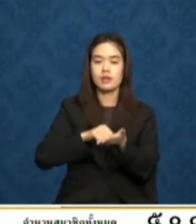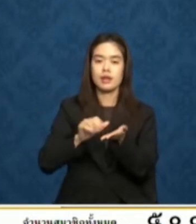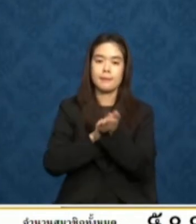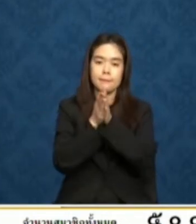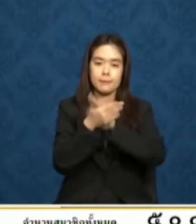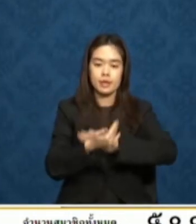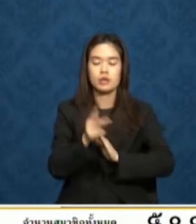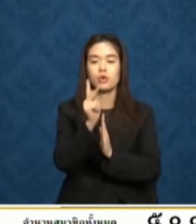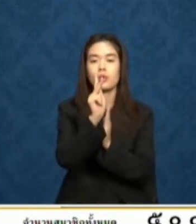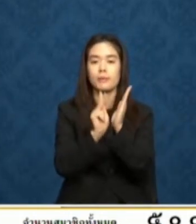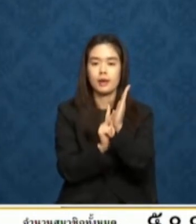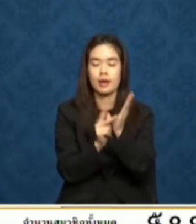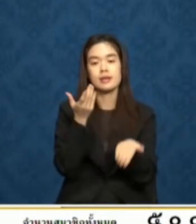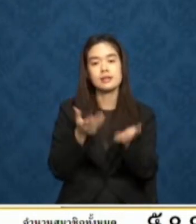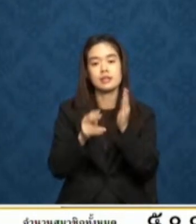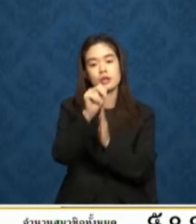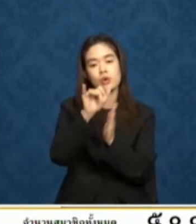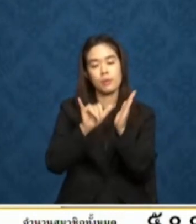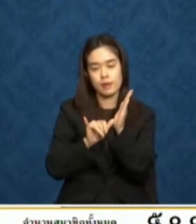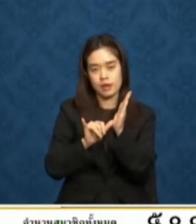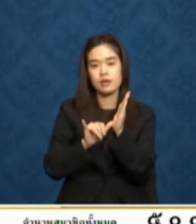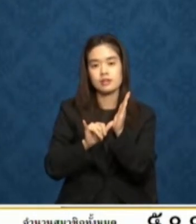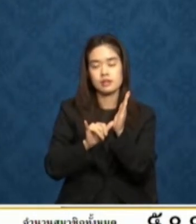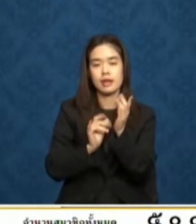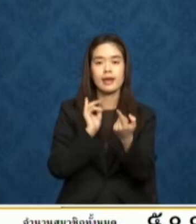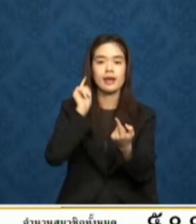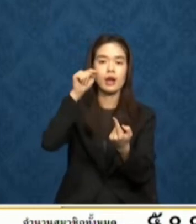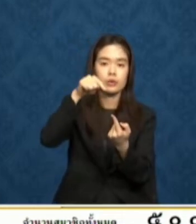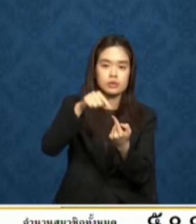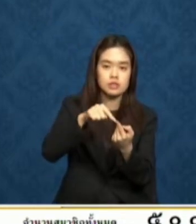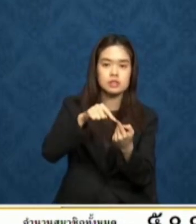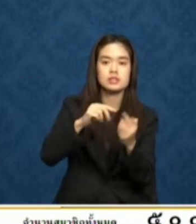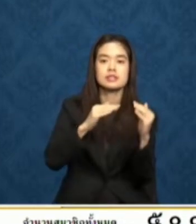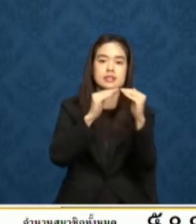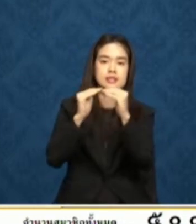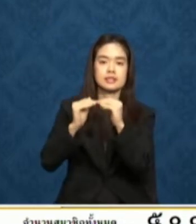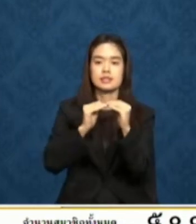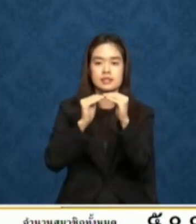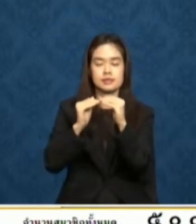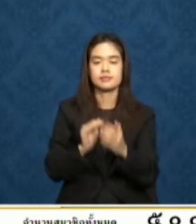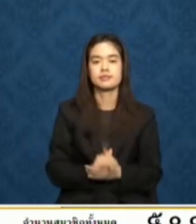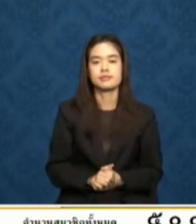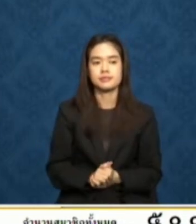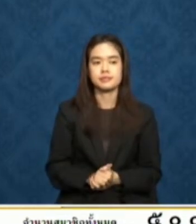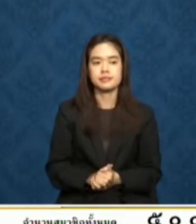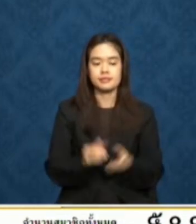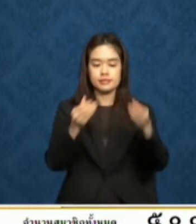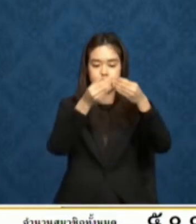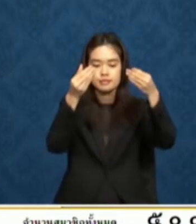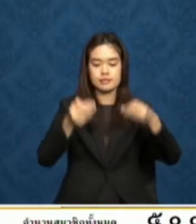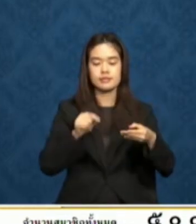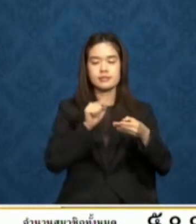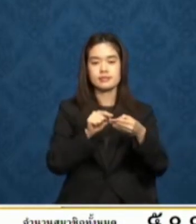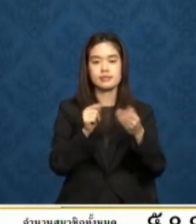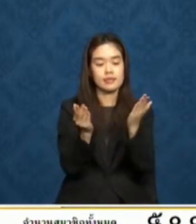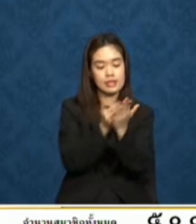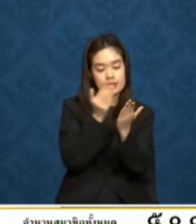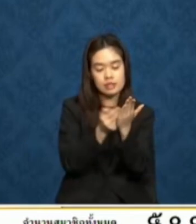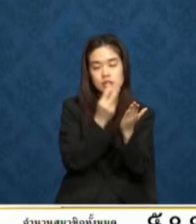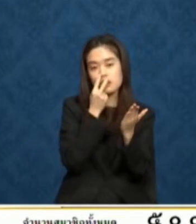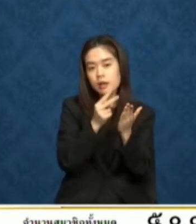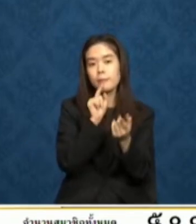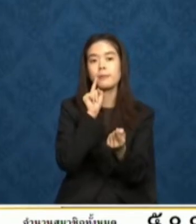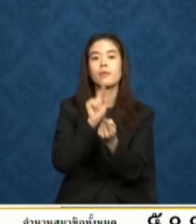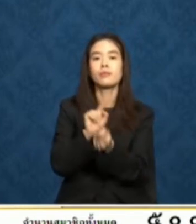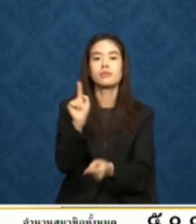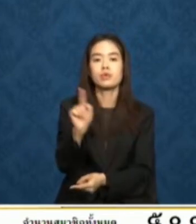ปงกฎหมาย หรอนายอบายให้สอดครองกับลัก สิทธิมนุย์ชนจากรายงเรีนี้ ก็พบว่า ได้มีการ